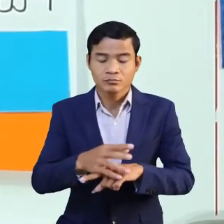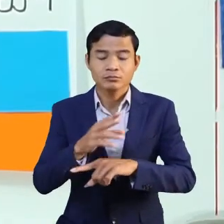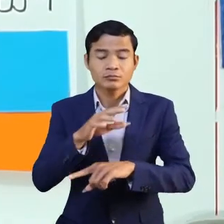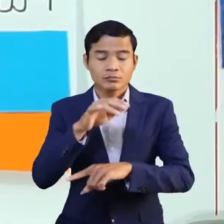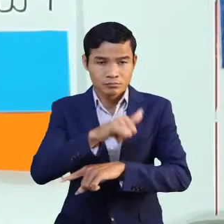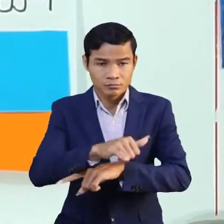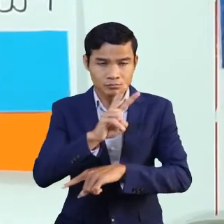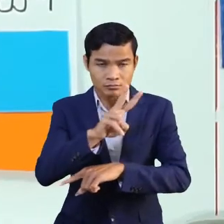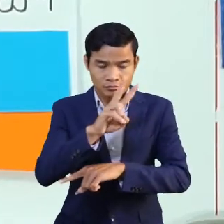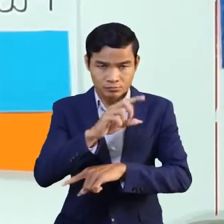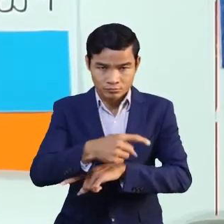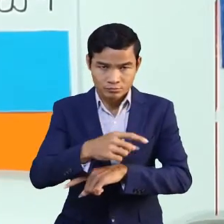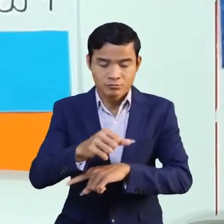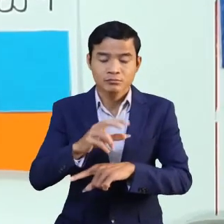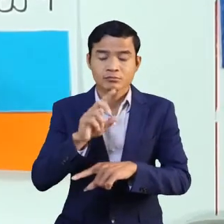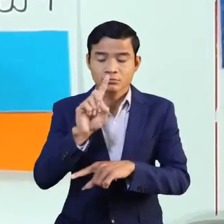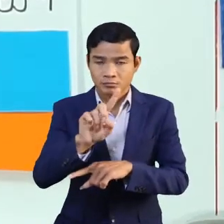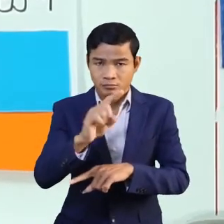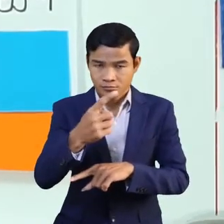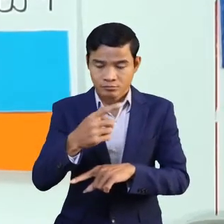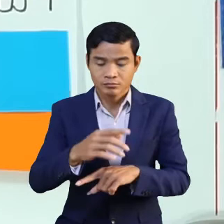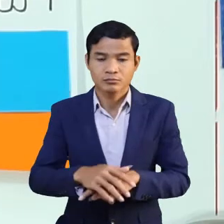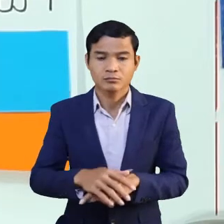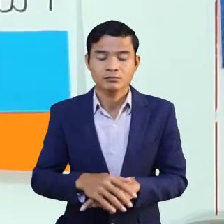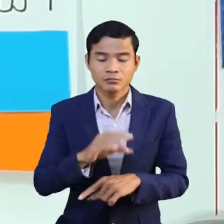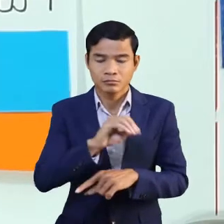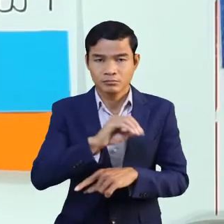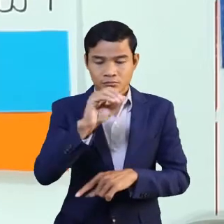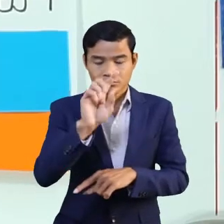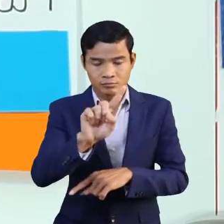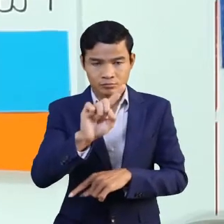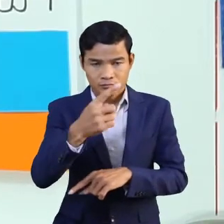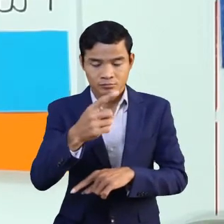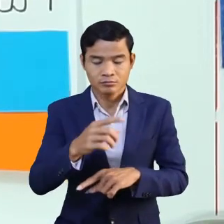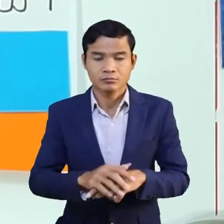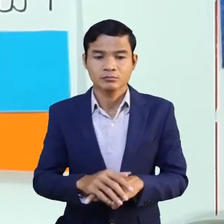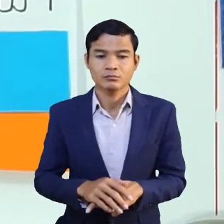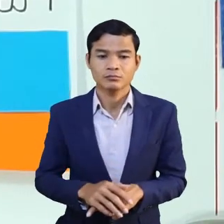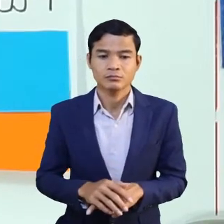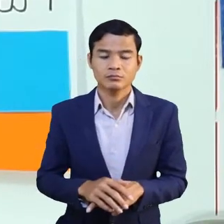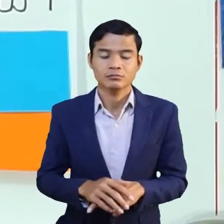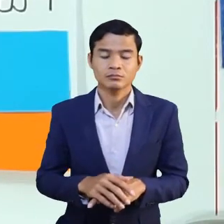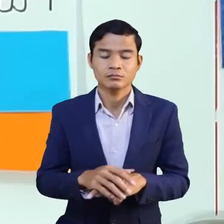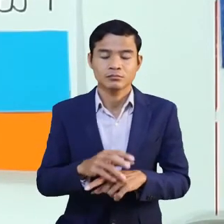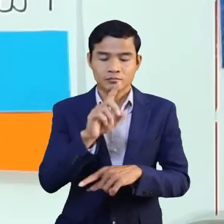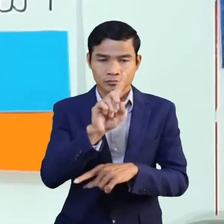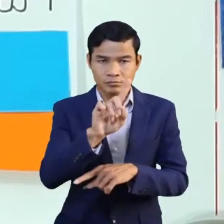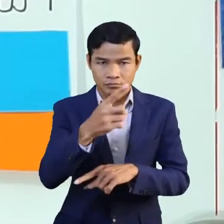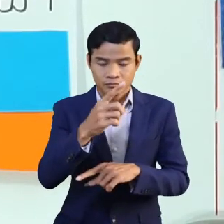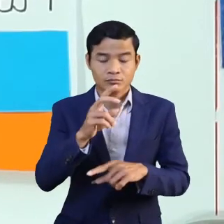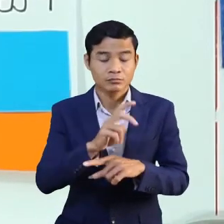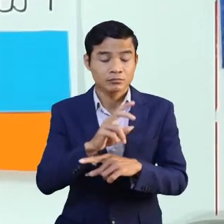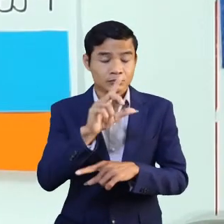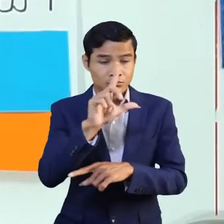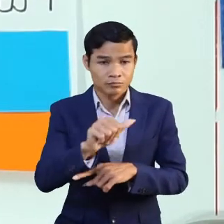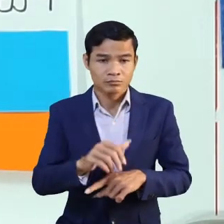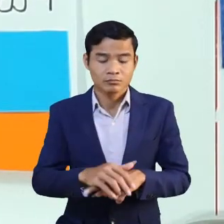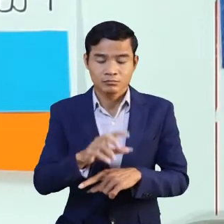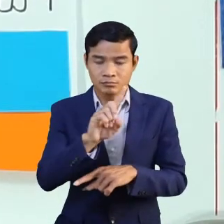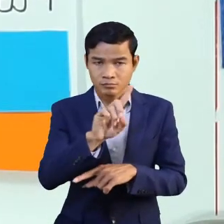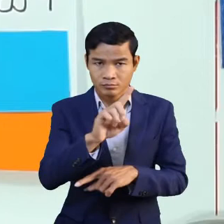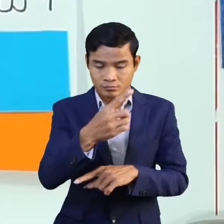ចានៅសល់2000និងបាន11រៀលចានៅសល់2000និង11 11ខ្ទង់អូគឺ100 1100ជាស្រ័យកូន